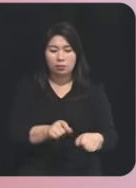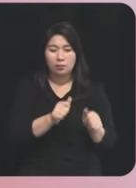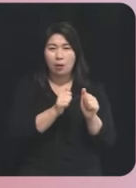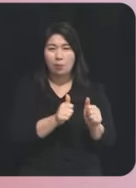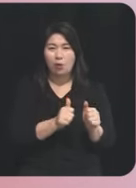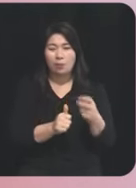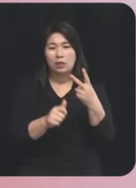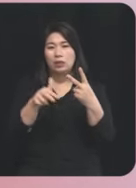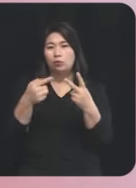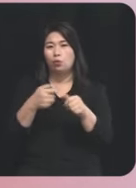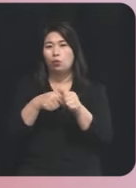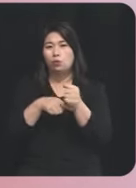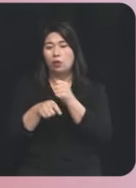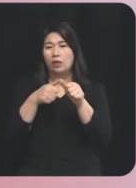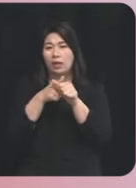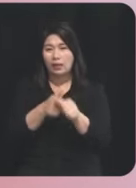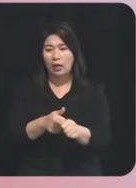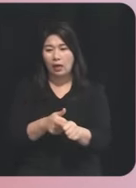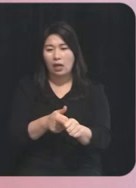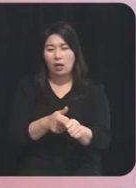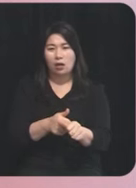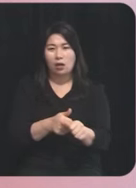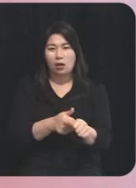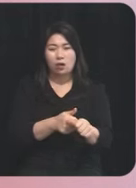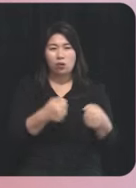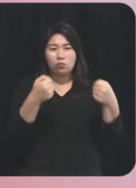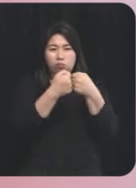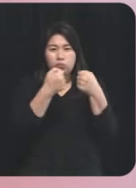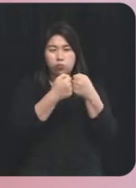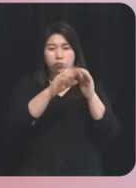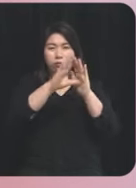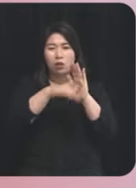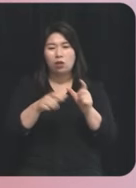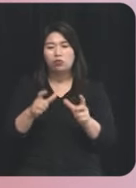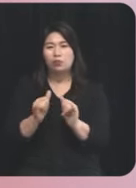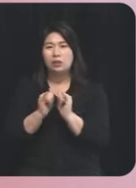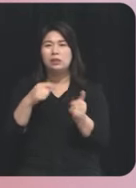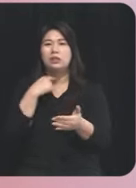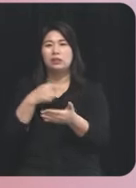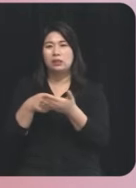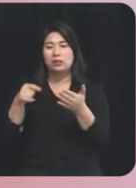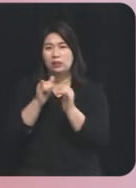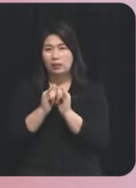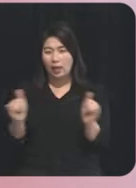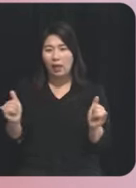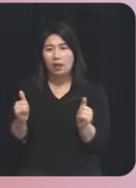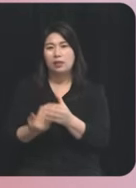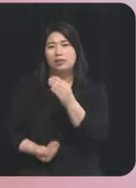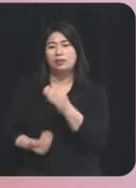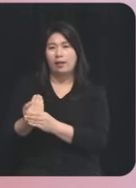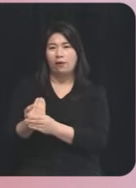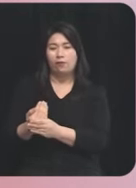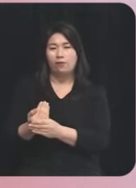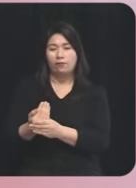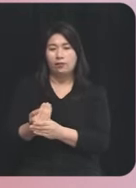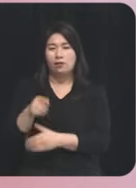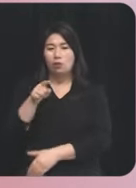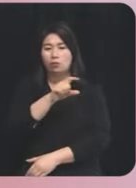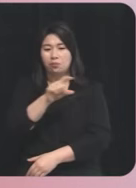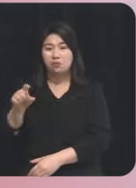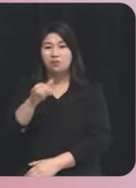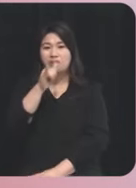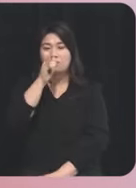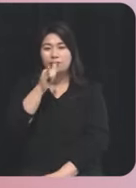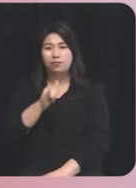제2조 정의에 따라 무력 충돌과 진압 과정에서 주민들이 희생당한 사건으로 정의되어 있습니다.